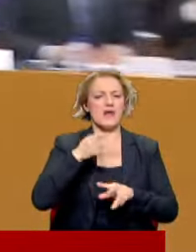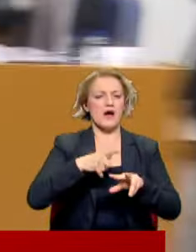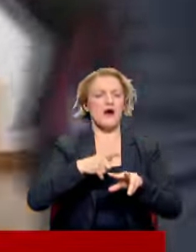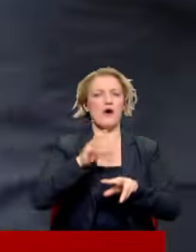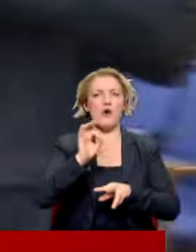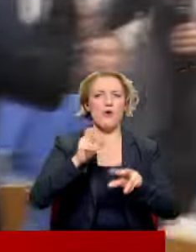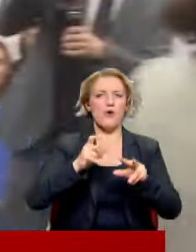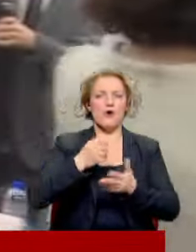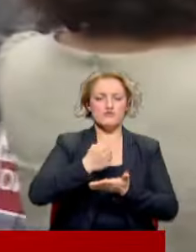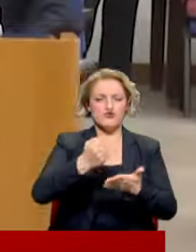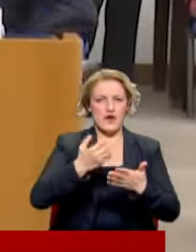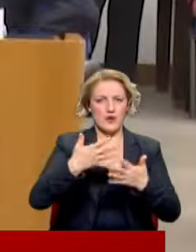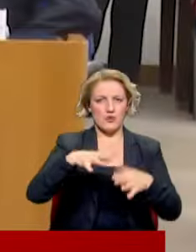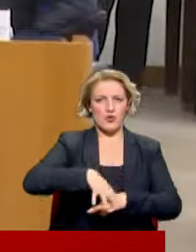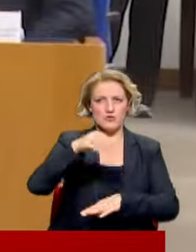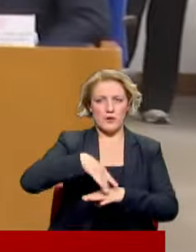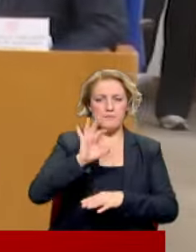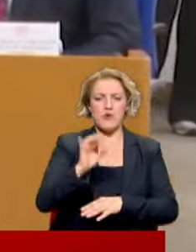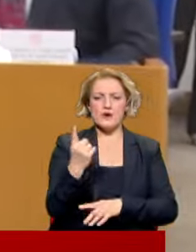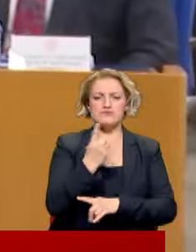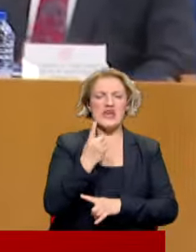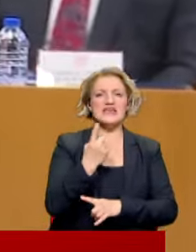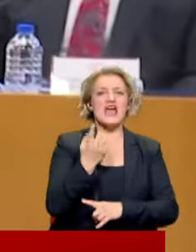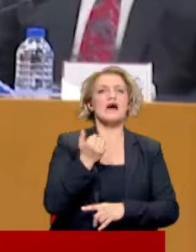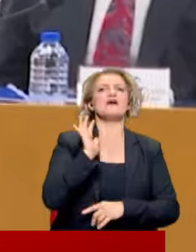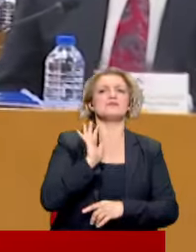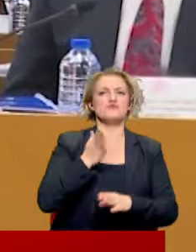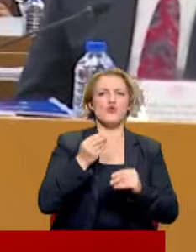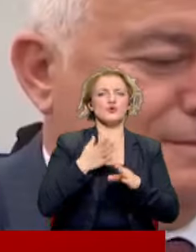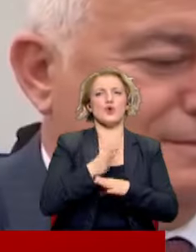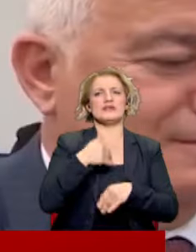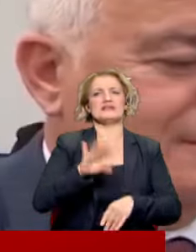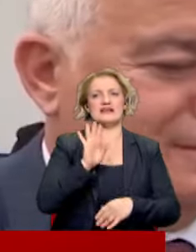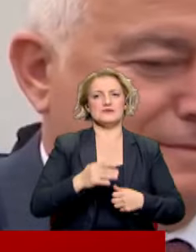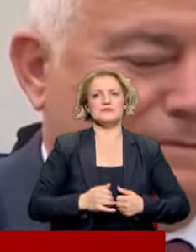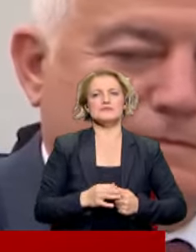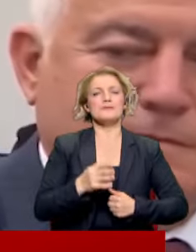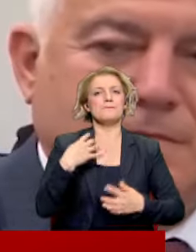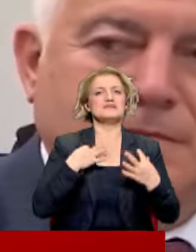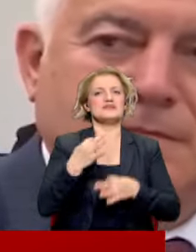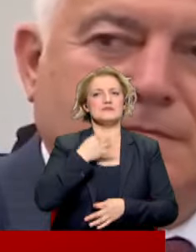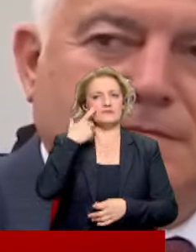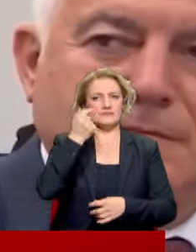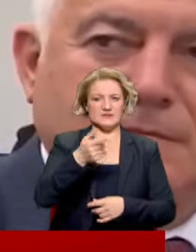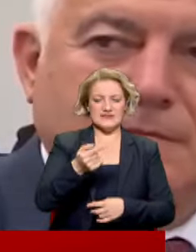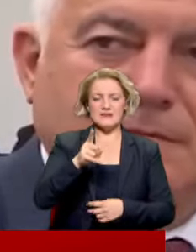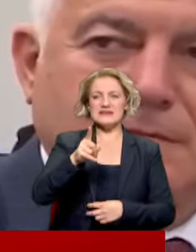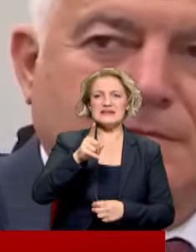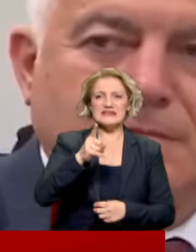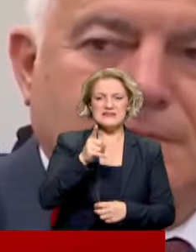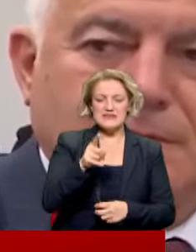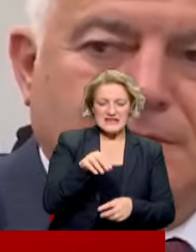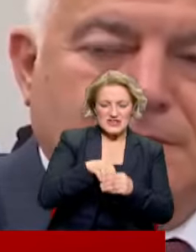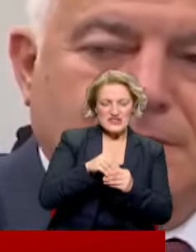Aşkın Bak, Plan Bütçe Komisyonu'nda böyle bir şeyi şey yapmadım, çok da doğru değil dedi. Bak Sayın Bakanım, bu tesbih tanesi için